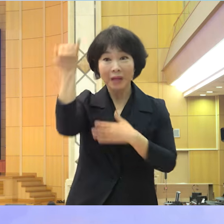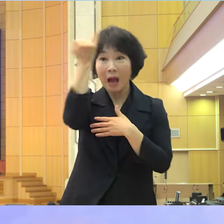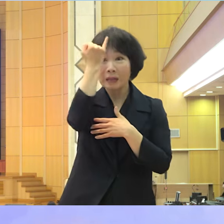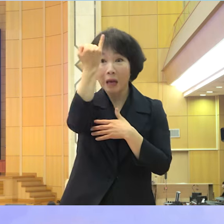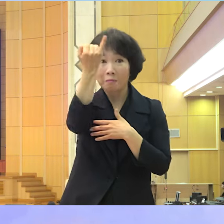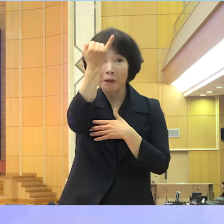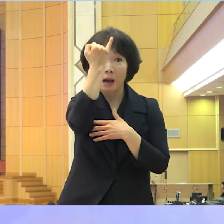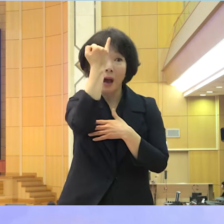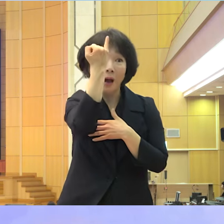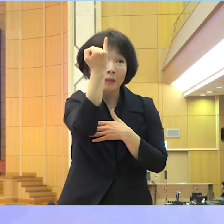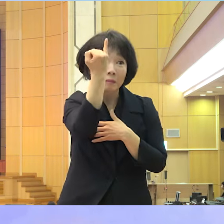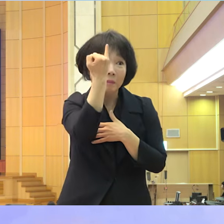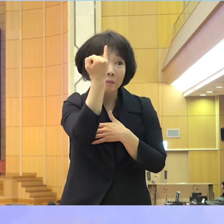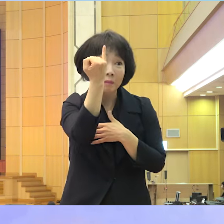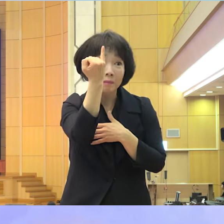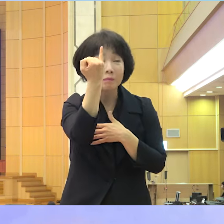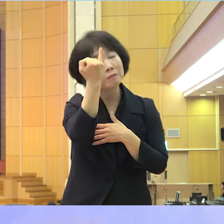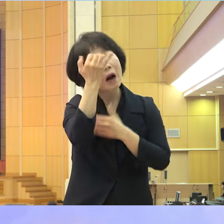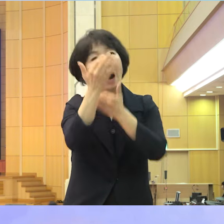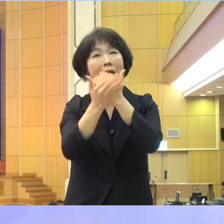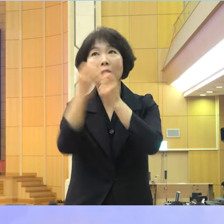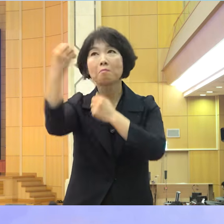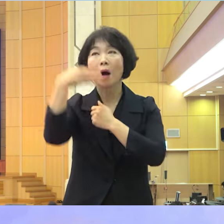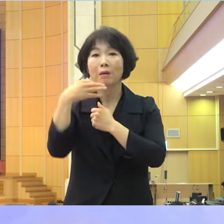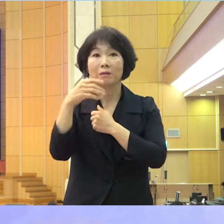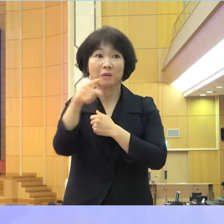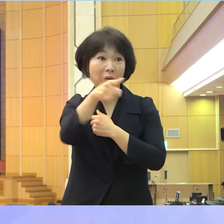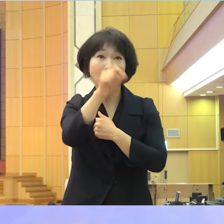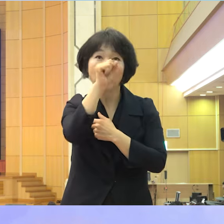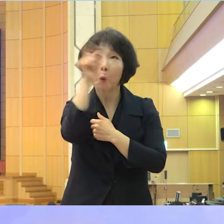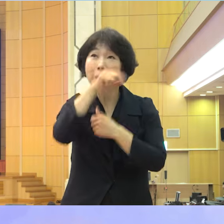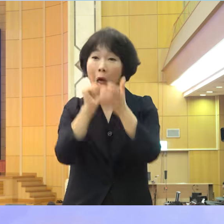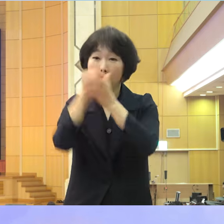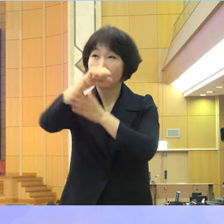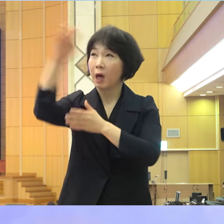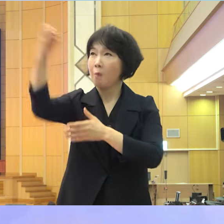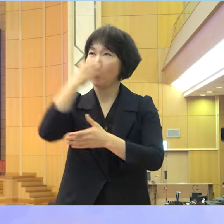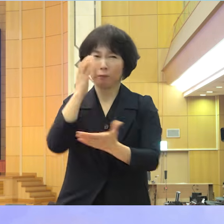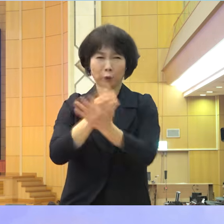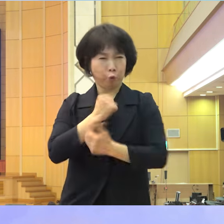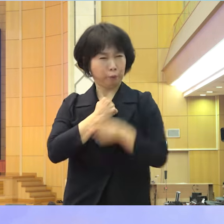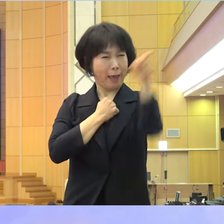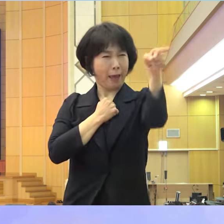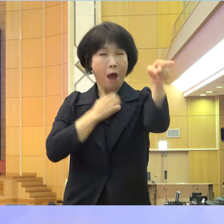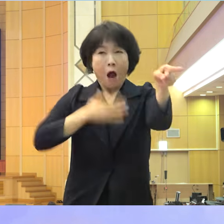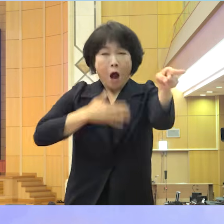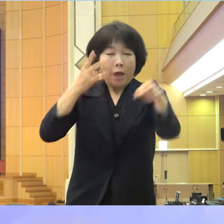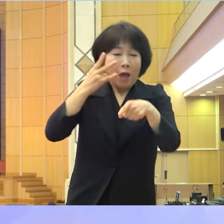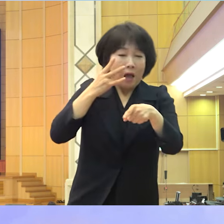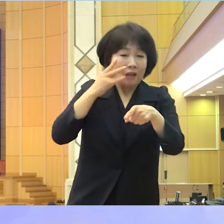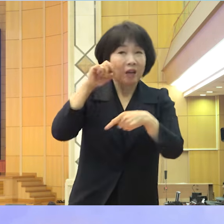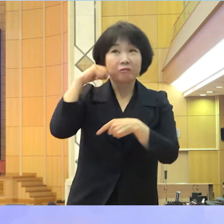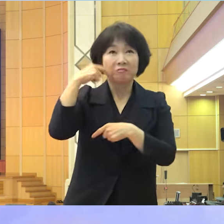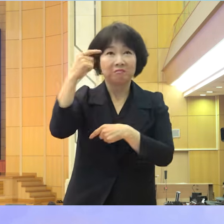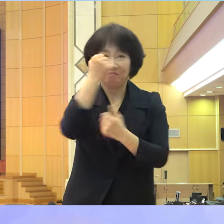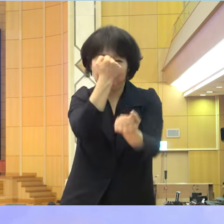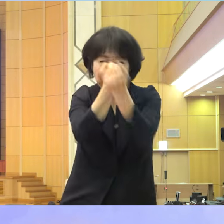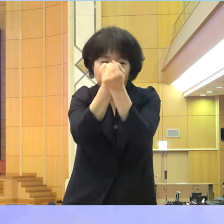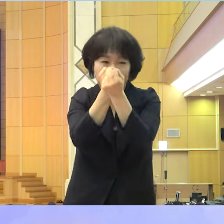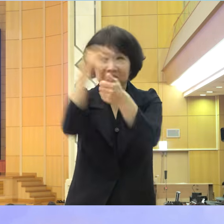아담의 부인 하와가 하나님 말씀에 선악과 따먹지 말라고 했는데 선악과 따먹었잖아요. 하나님 뭐라 그랬어요? 선악과